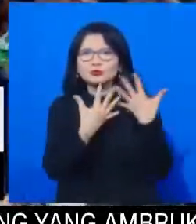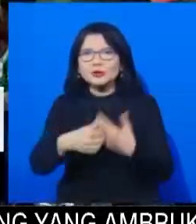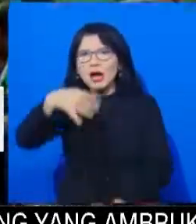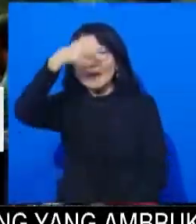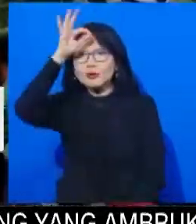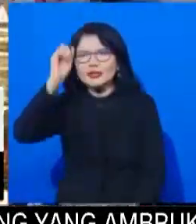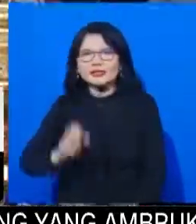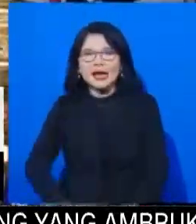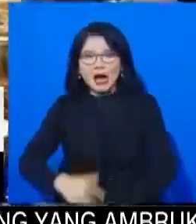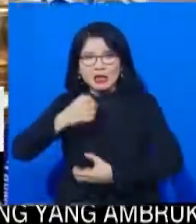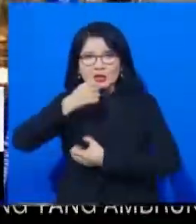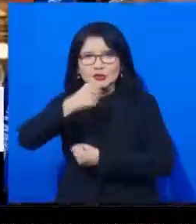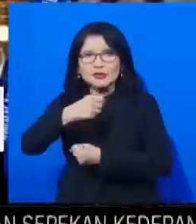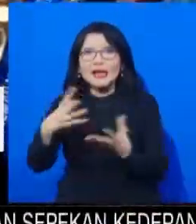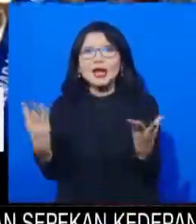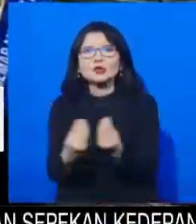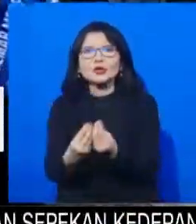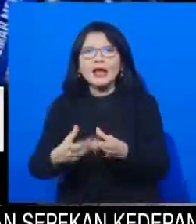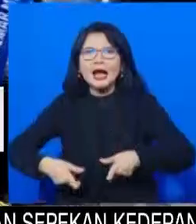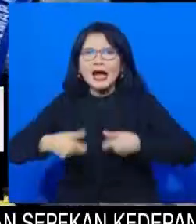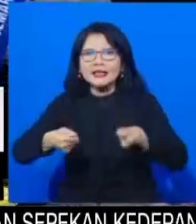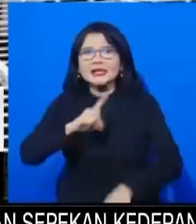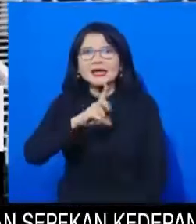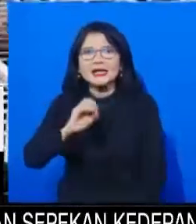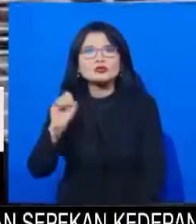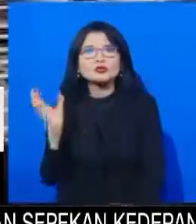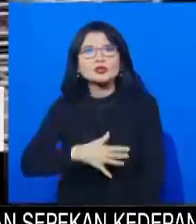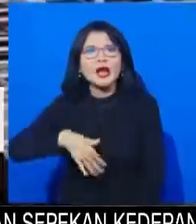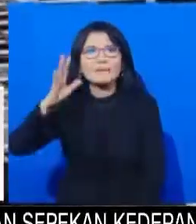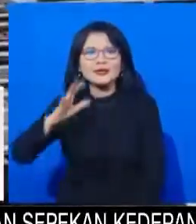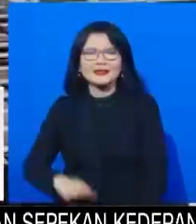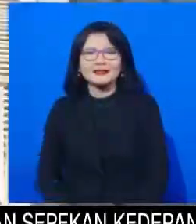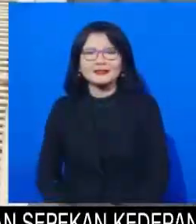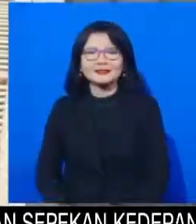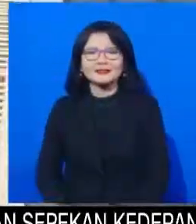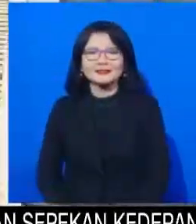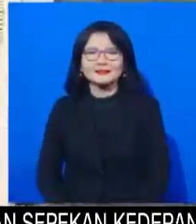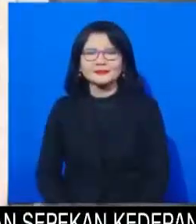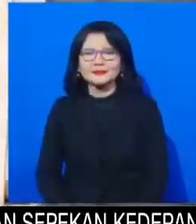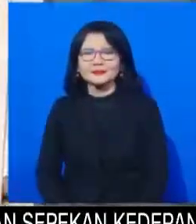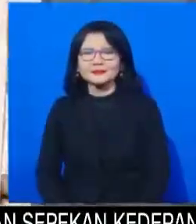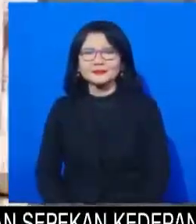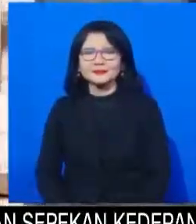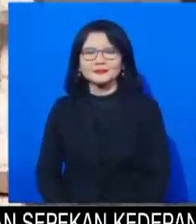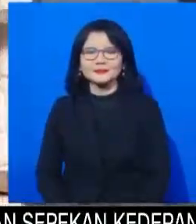menyediakan tropi serta total hadiah ratusan juta rupiah. Tim Liputan, CNN Indonesia.